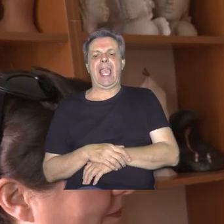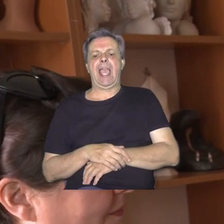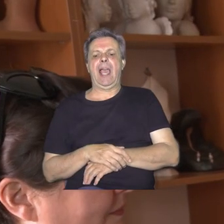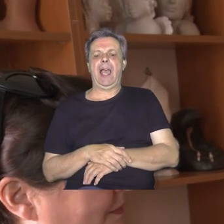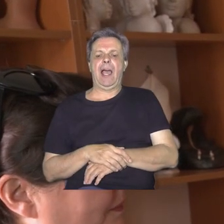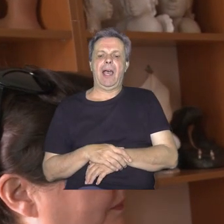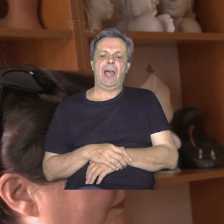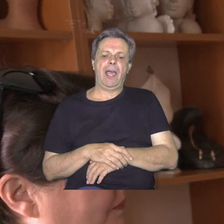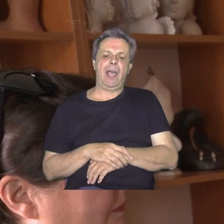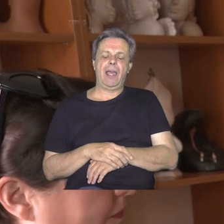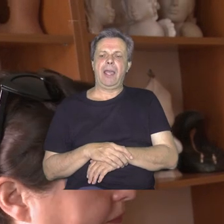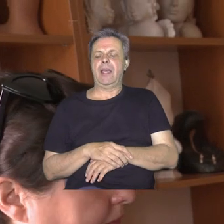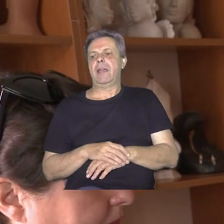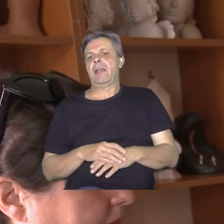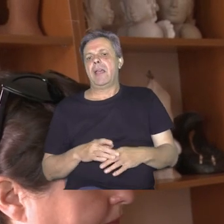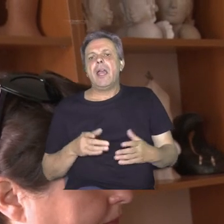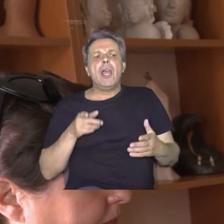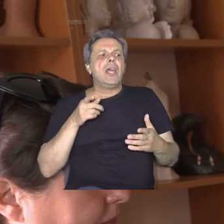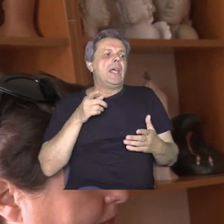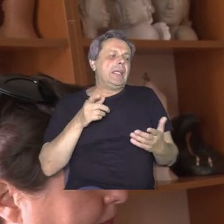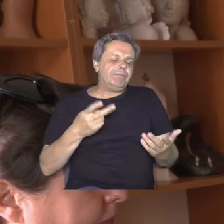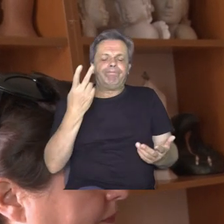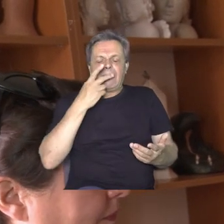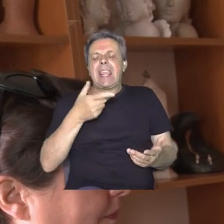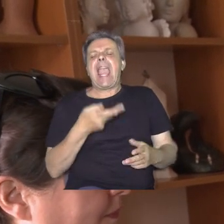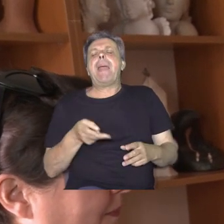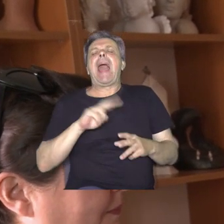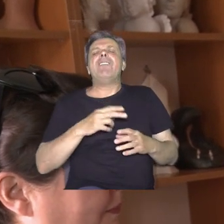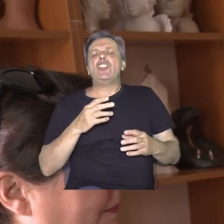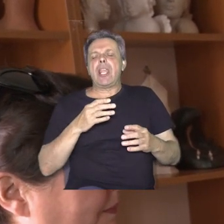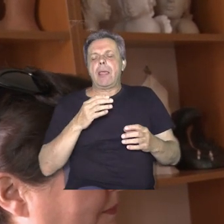Komunikacija preko tehnologije je najveći problem.